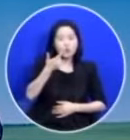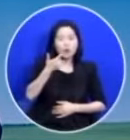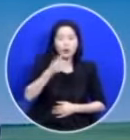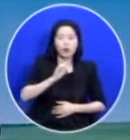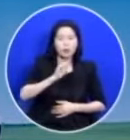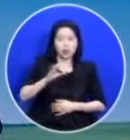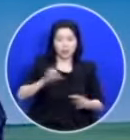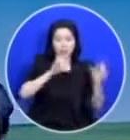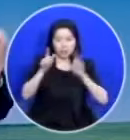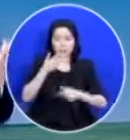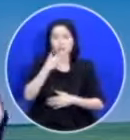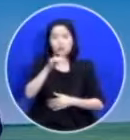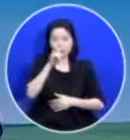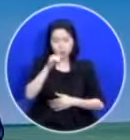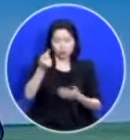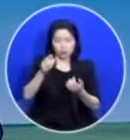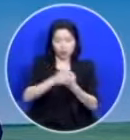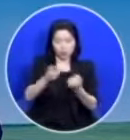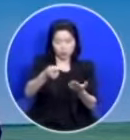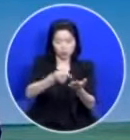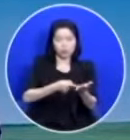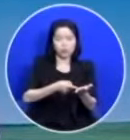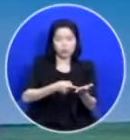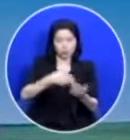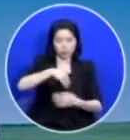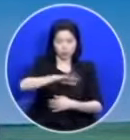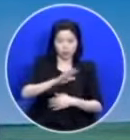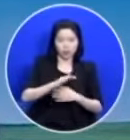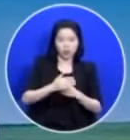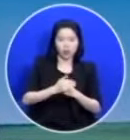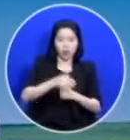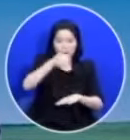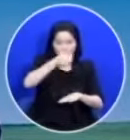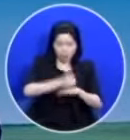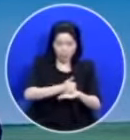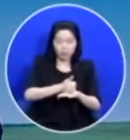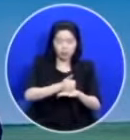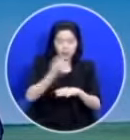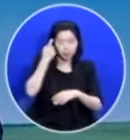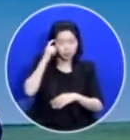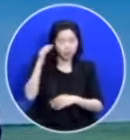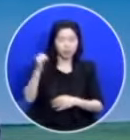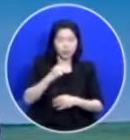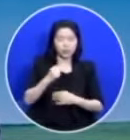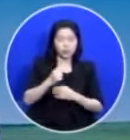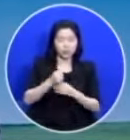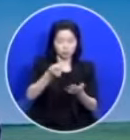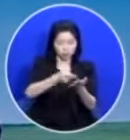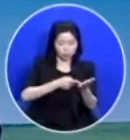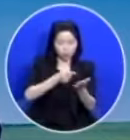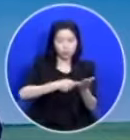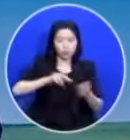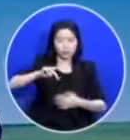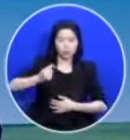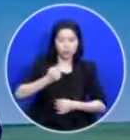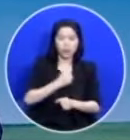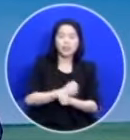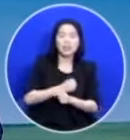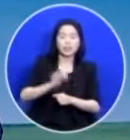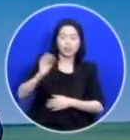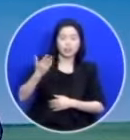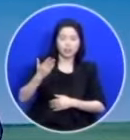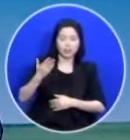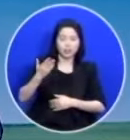수술실로 이제 아내하고 간 거예요 마지막기에 다시 수술이라도 해 봐야겠다는 마음으로